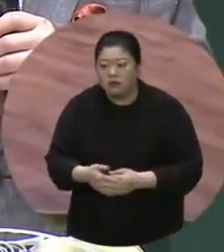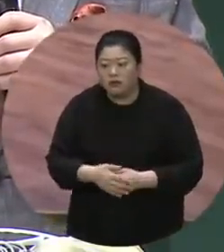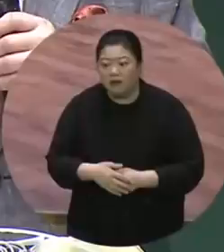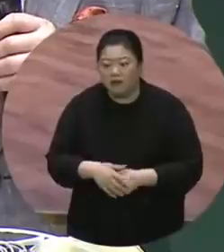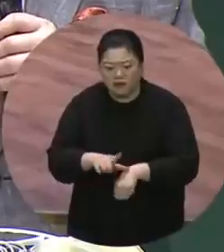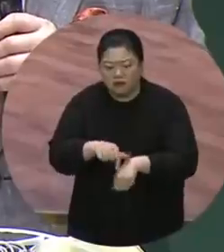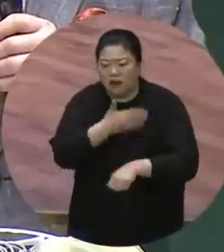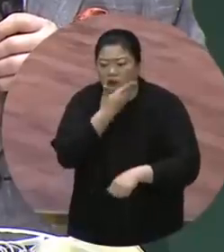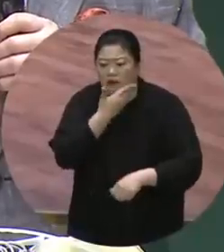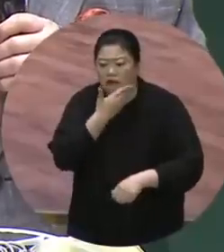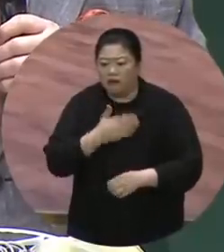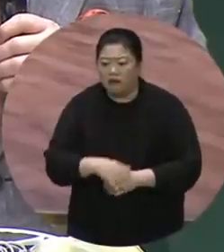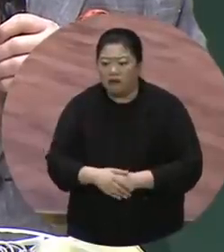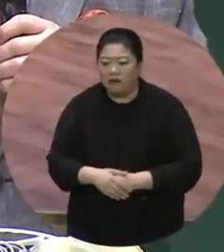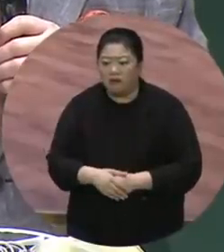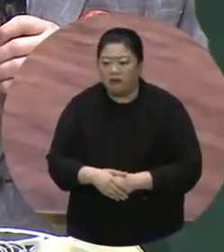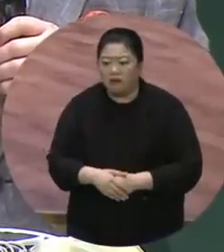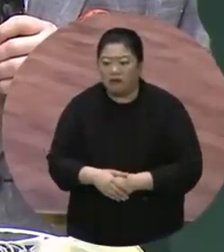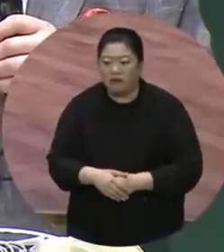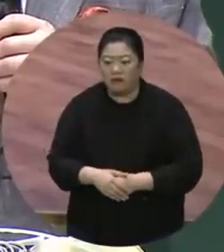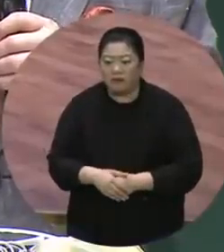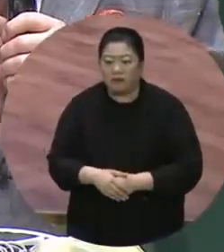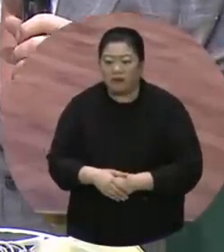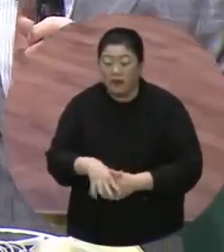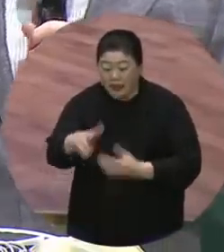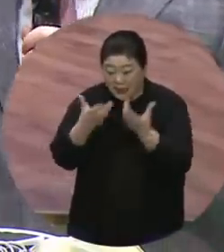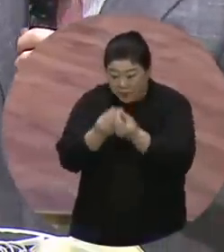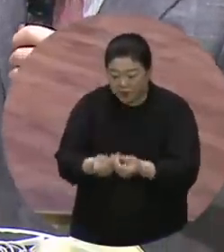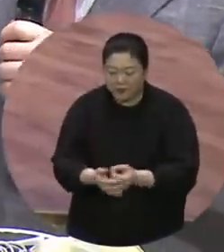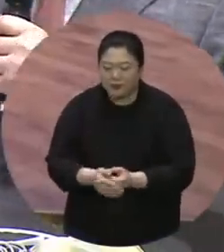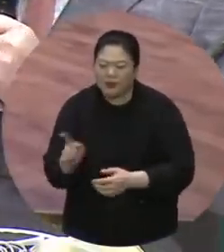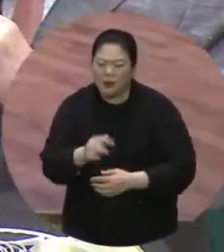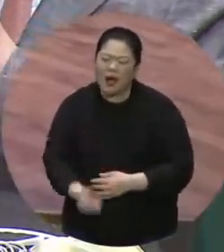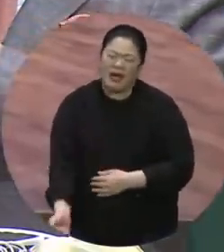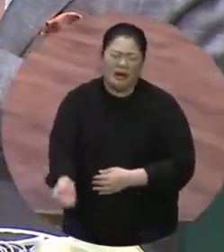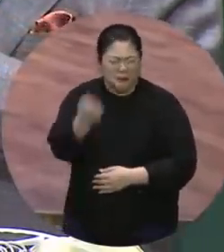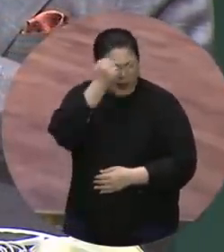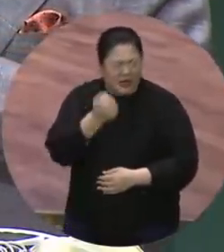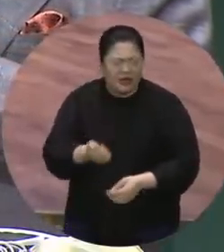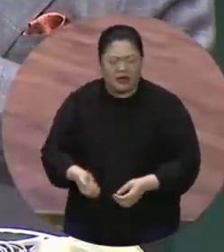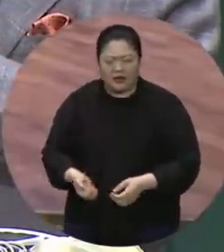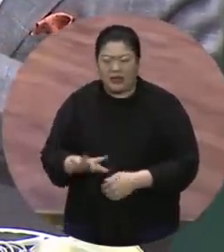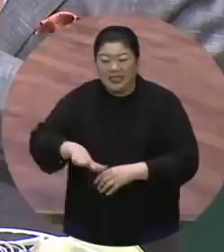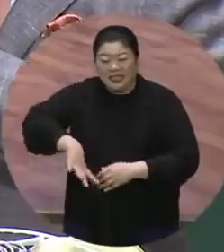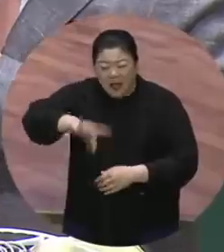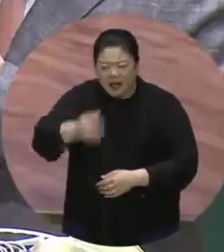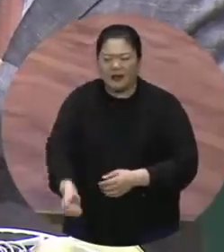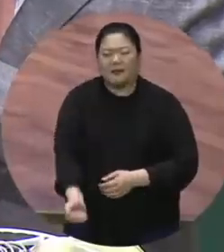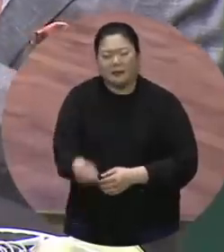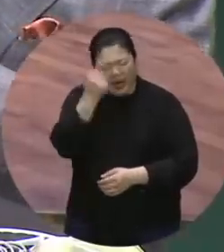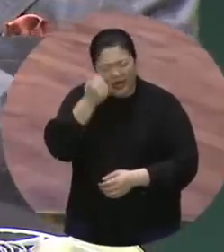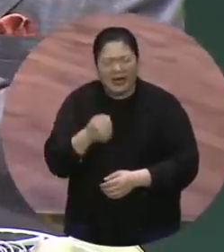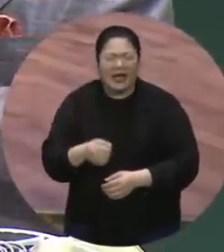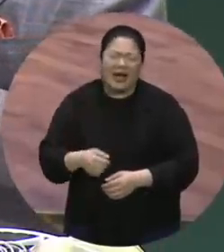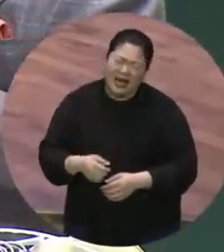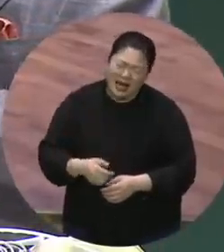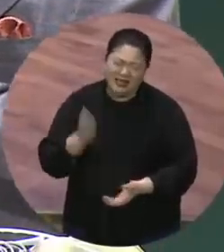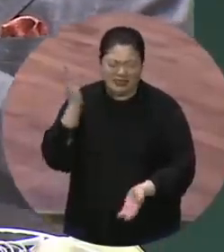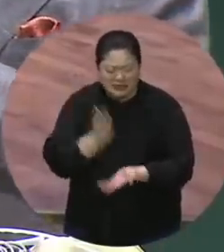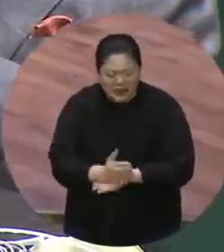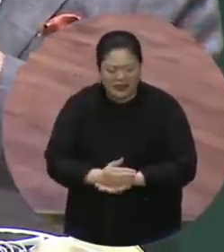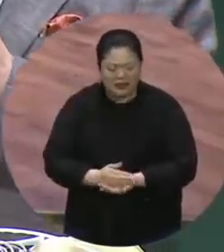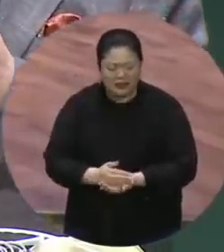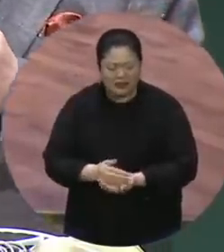아니, 저렇게 사람이 당하고도 저렇게 가만히 있어. 저렇게 욕을 얻어먹고도 저렇게 억울 손해를 보고도 저렇게